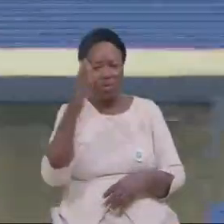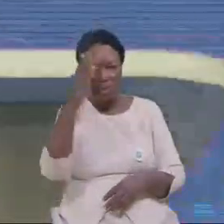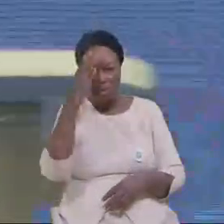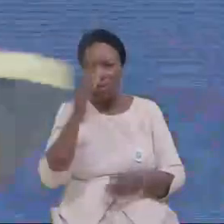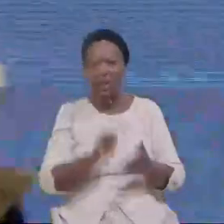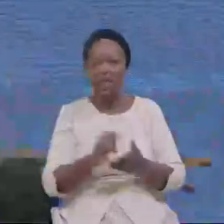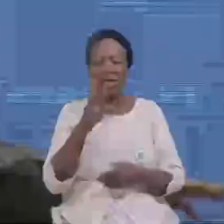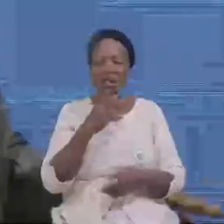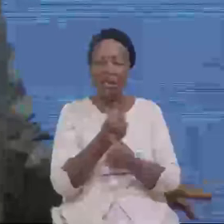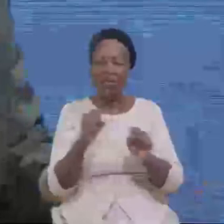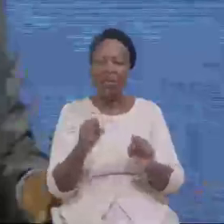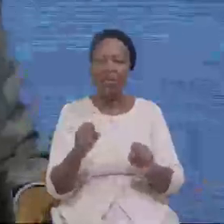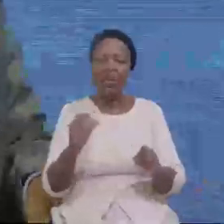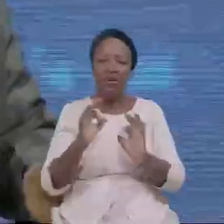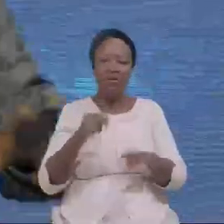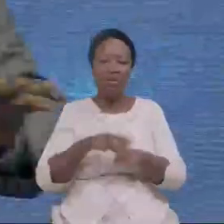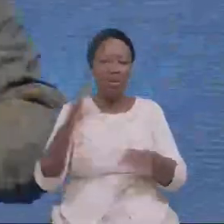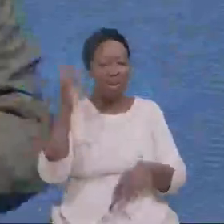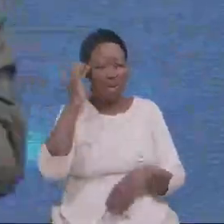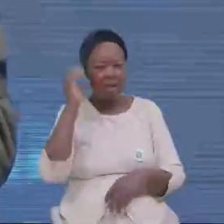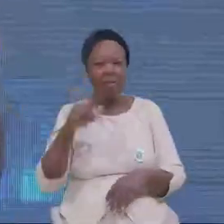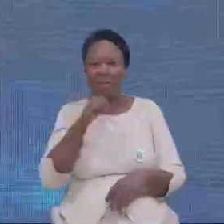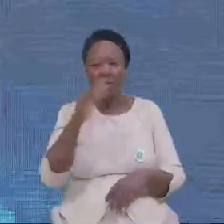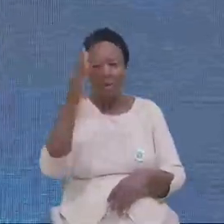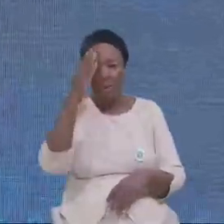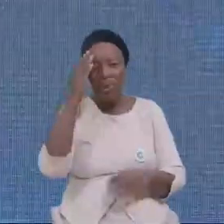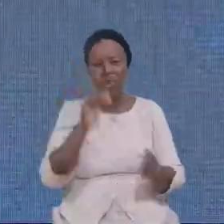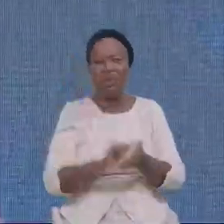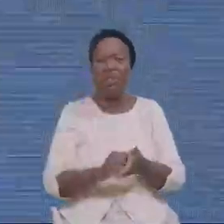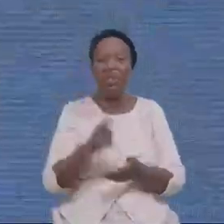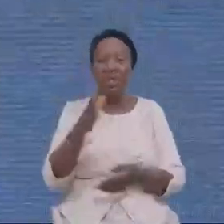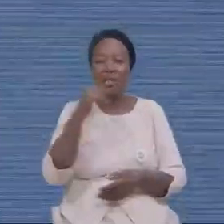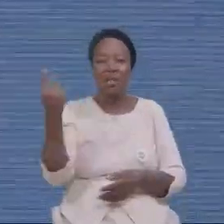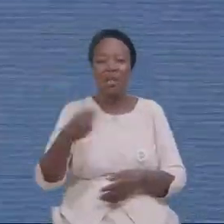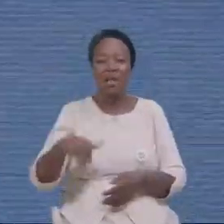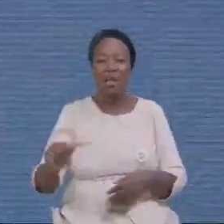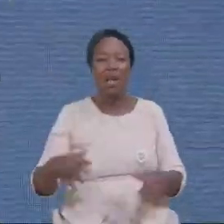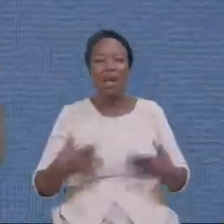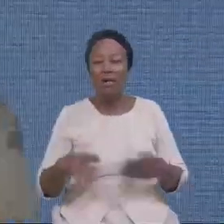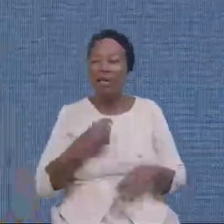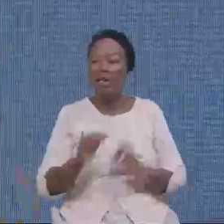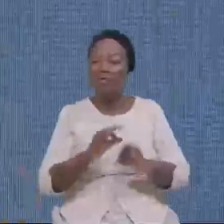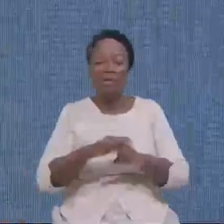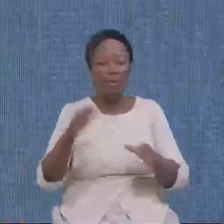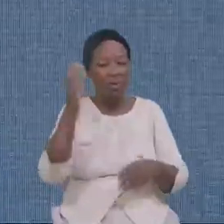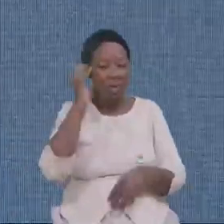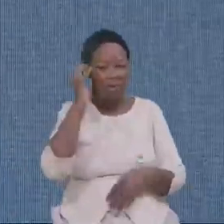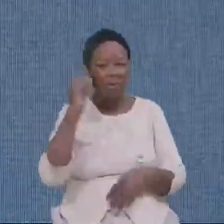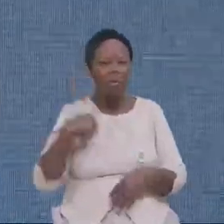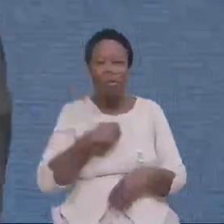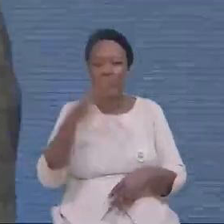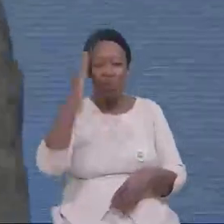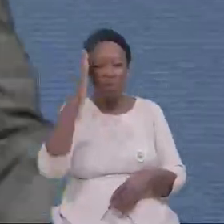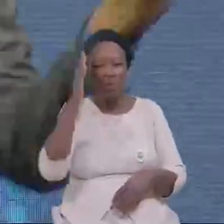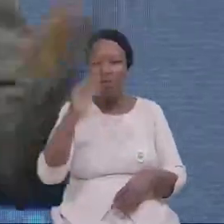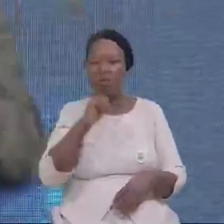le salut. Si on n'entend pas, on ne saura pas qui a la vie éternelle. Si on n'entend pas, on ne saura